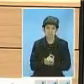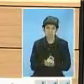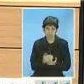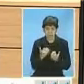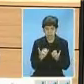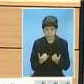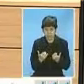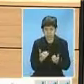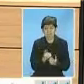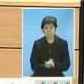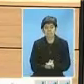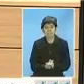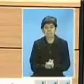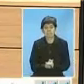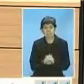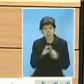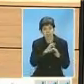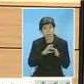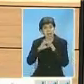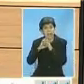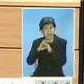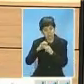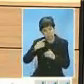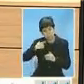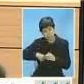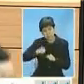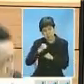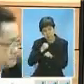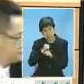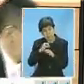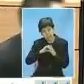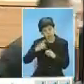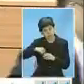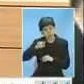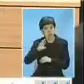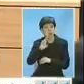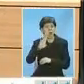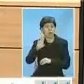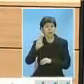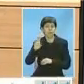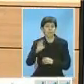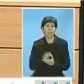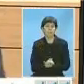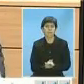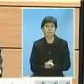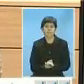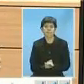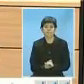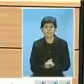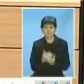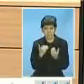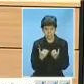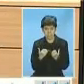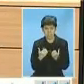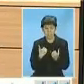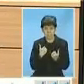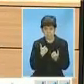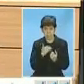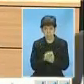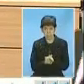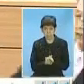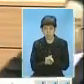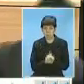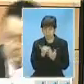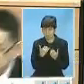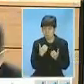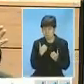ะวันนี้โยงถึงเรื่องตุลาการพิวัตรไงครับแล้ววันนี้อีกคดีหนึ่งครับปร